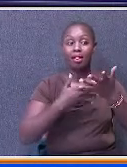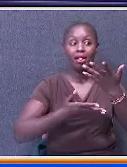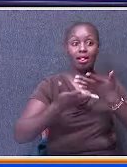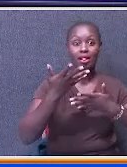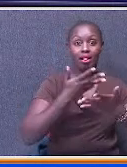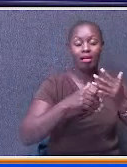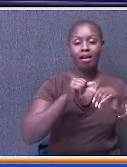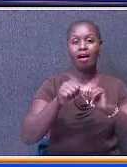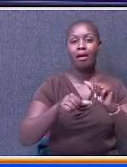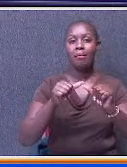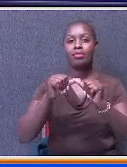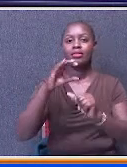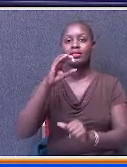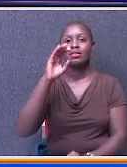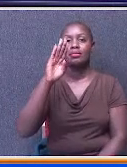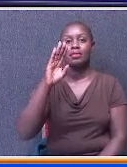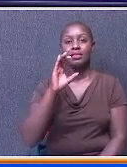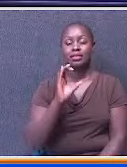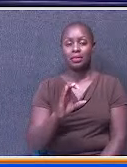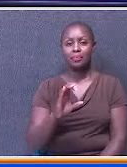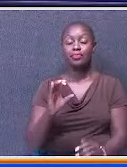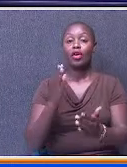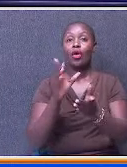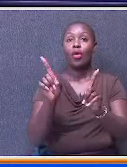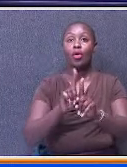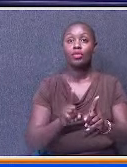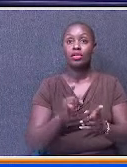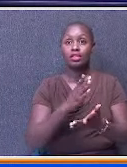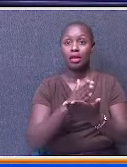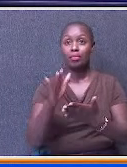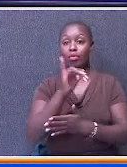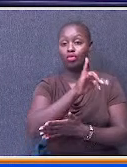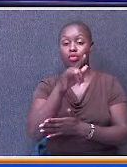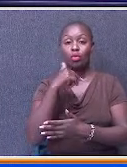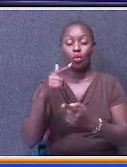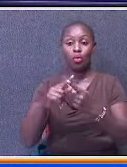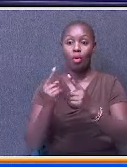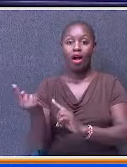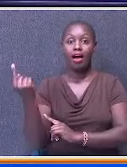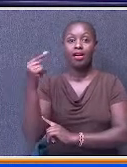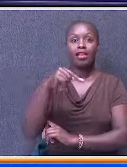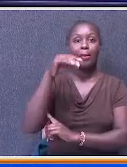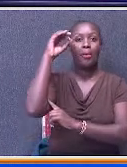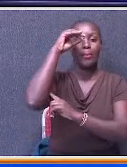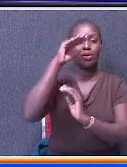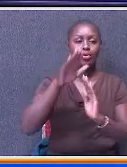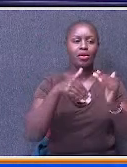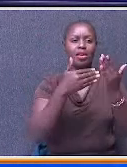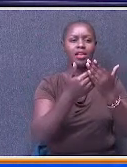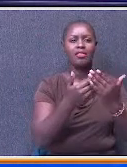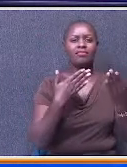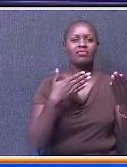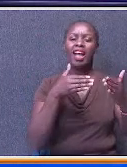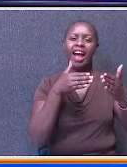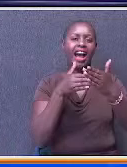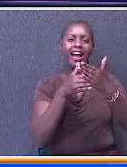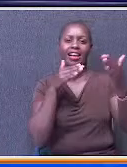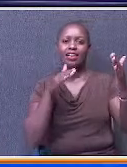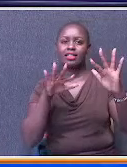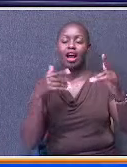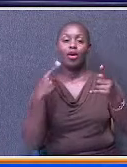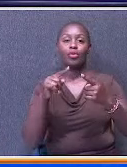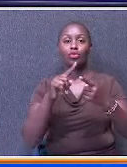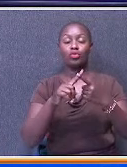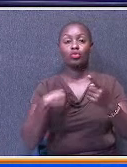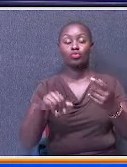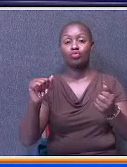kuhusu mtaala wa umilisi wa CBC, huku baadhi ya waliofika kutoa maoni yao wakipinga pendekezo la kufutilia mbali